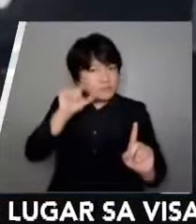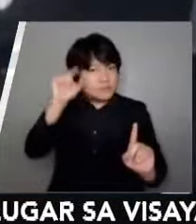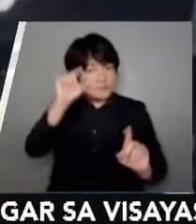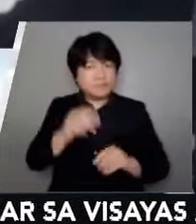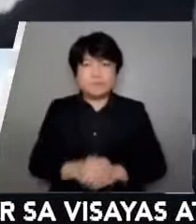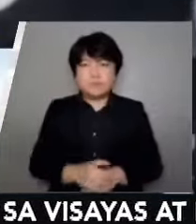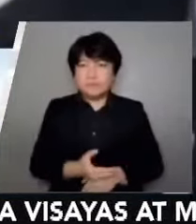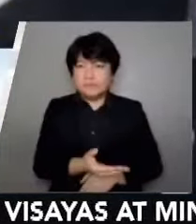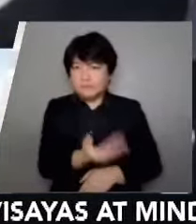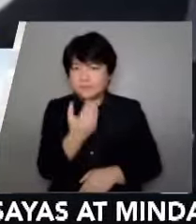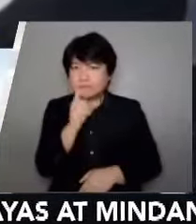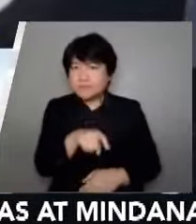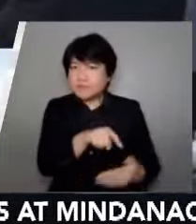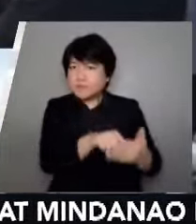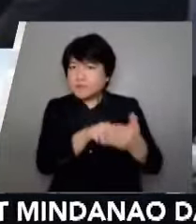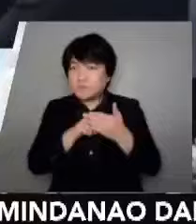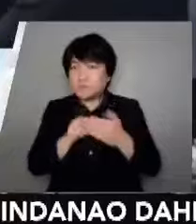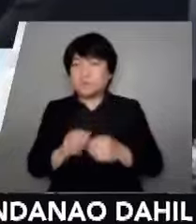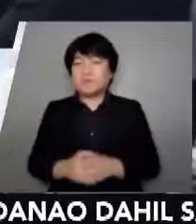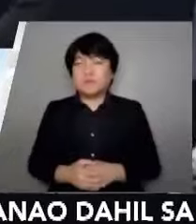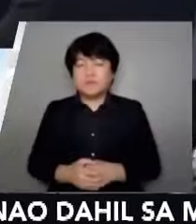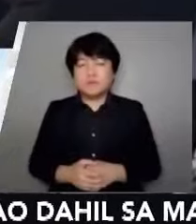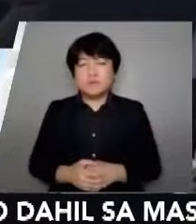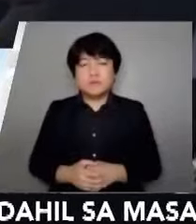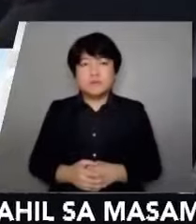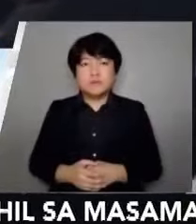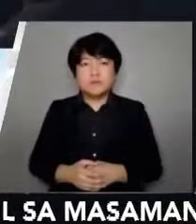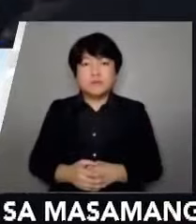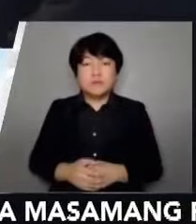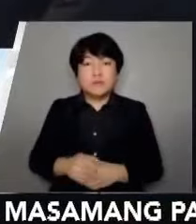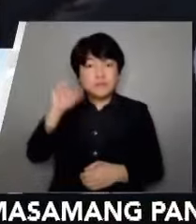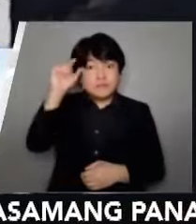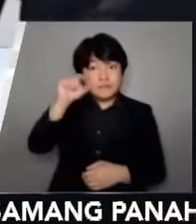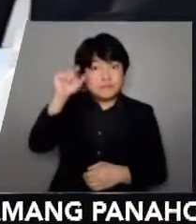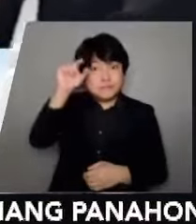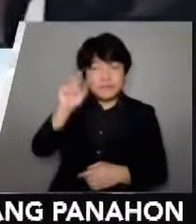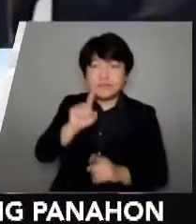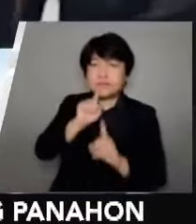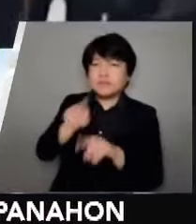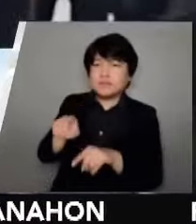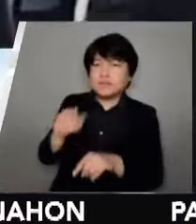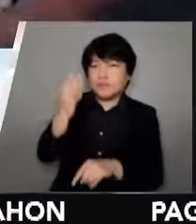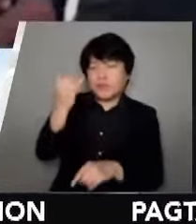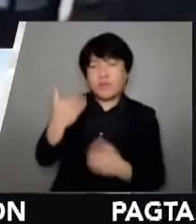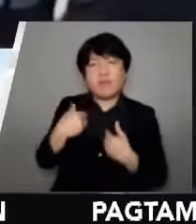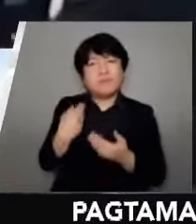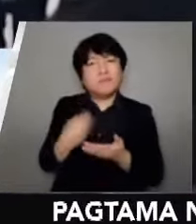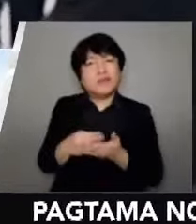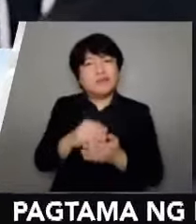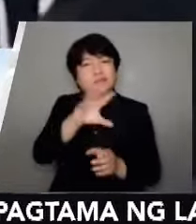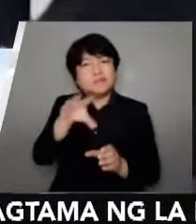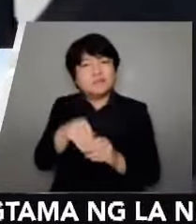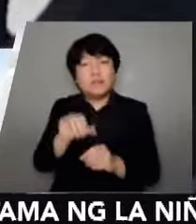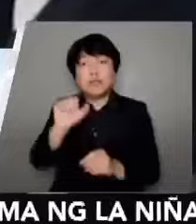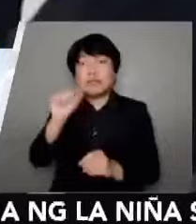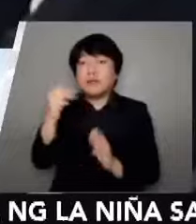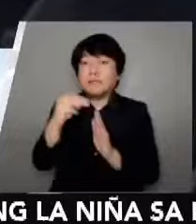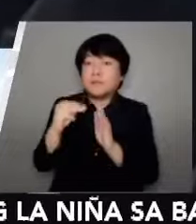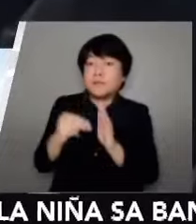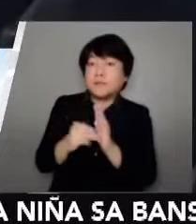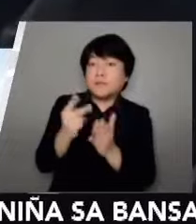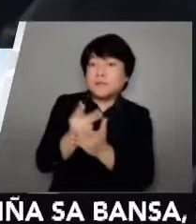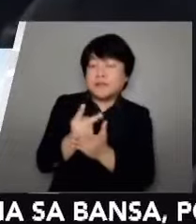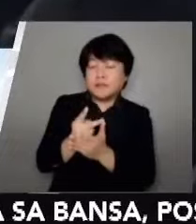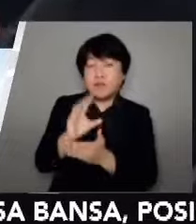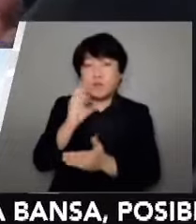pagkwestiyon ng kampo ni Quiboloy sa motibo ng mga pribadong individual na nagbigay ng pera para sa 10 million pesos na pabuya sa makapagtuturo